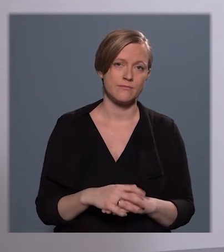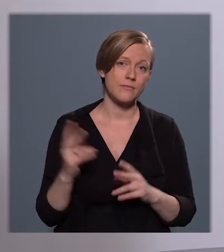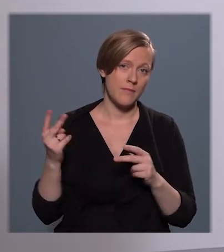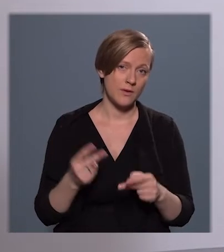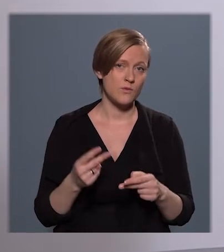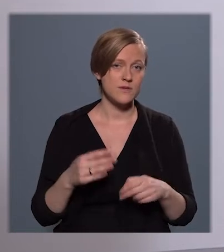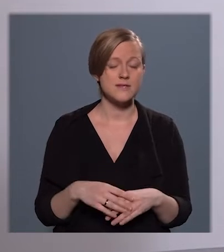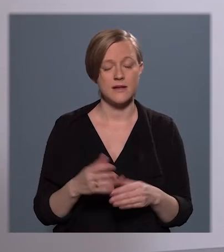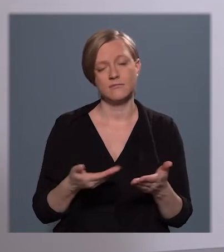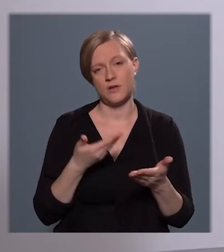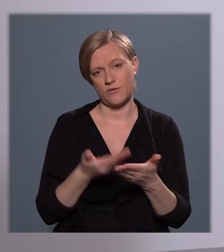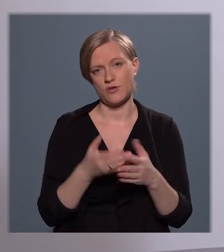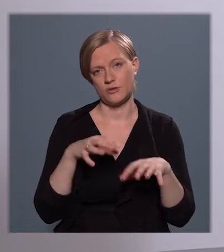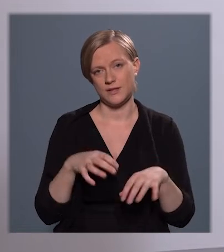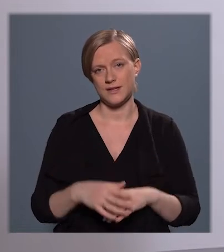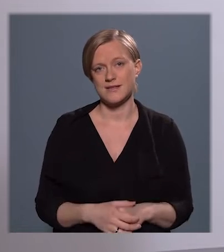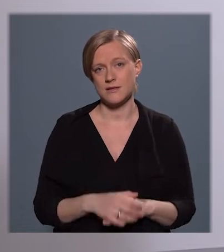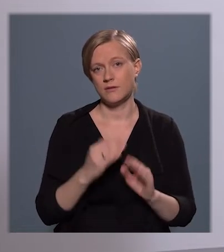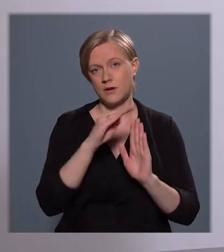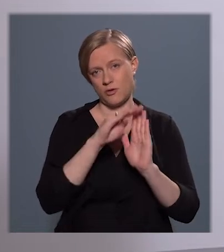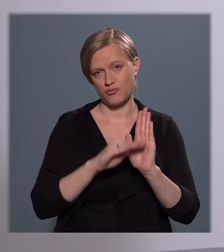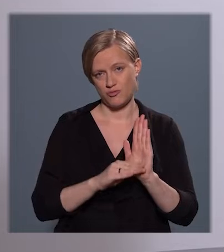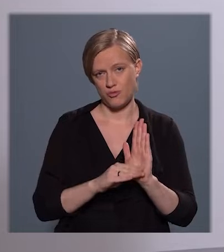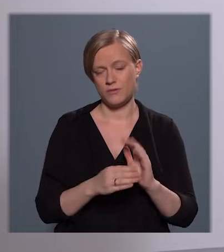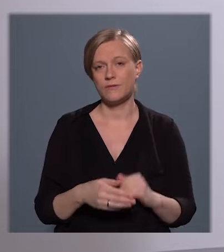hozzák meg, tesznek javaslatot a rangsorra,